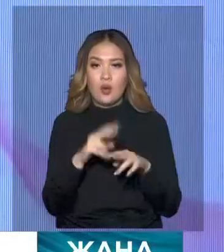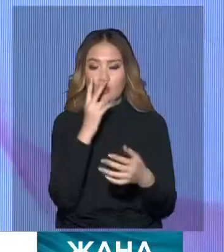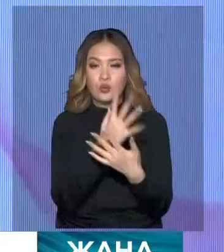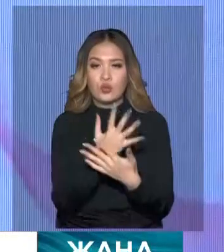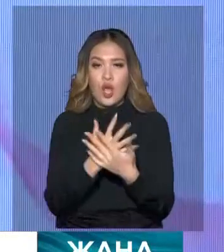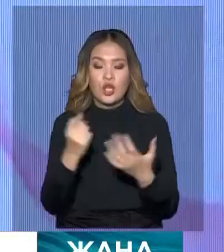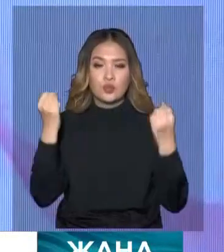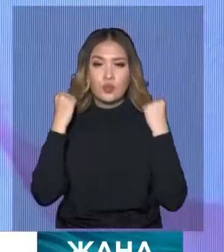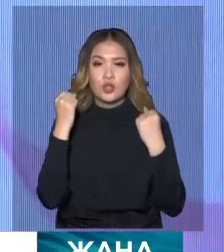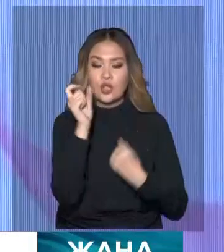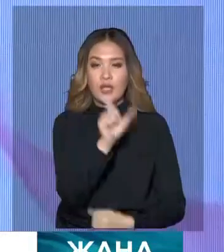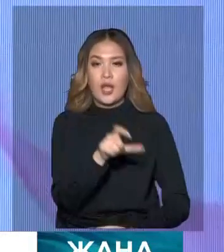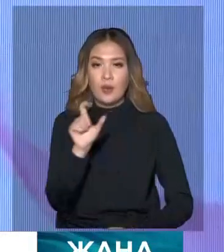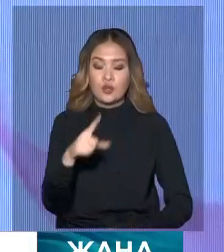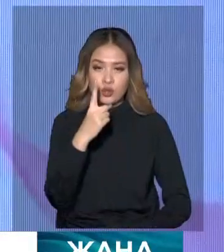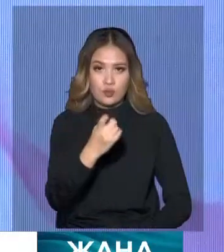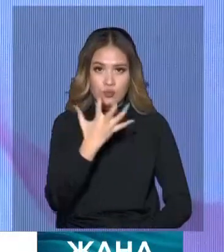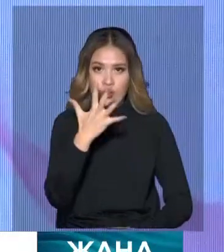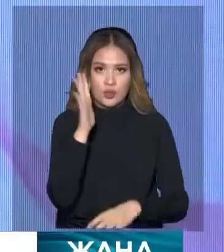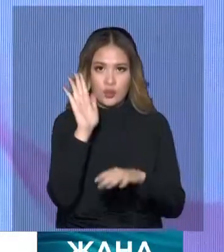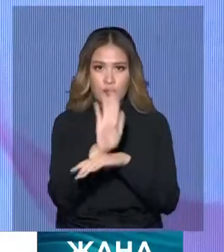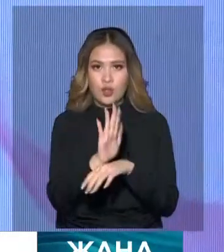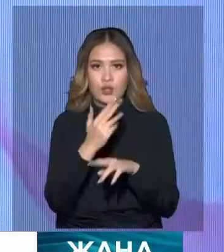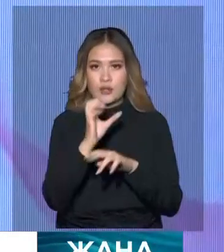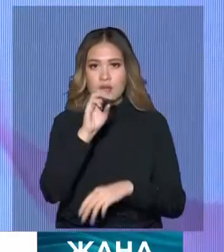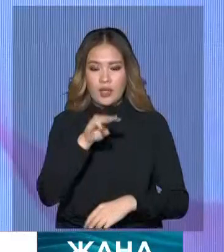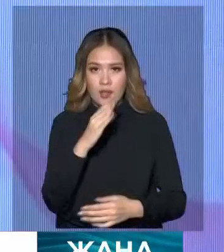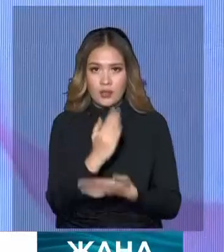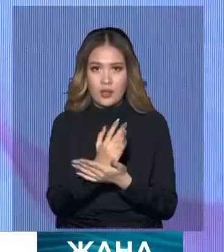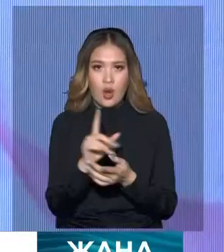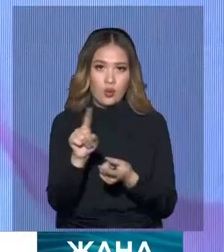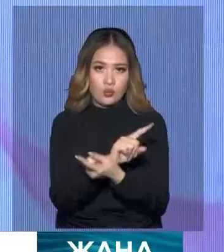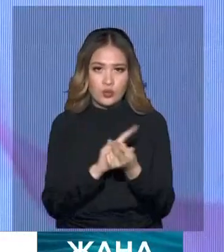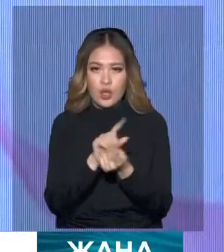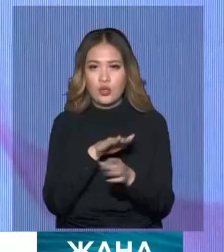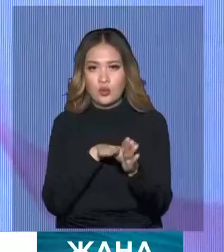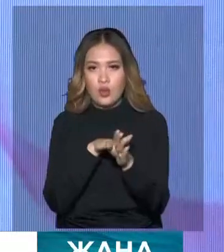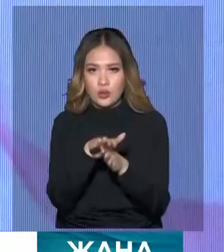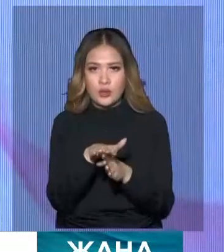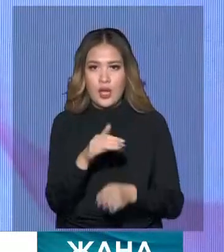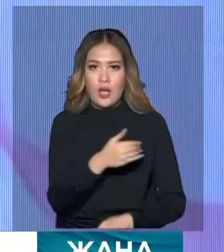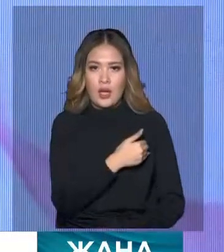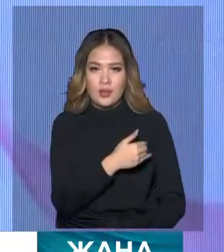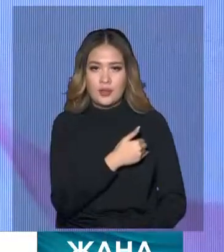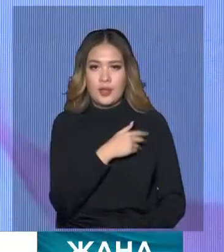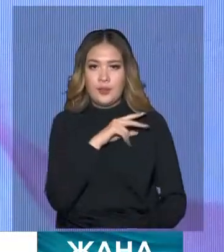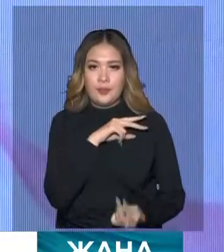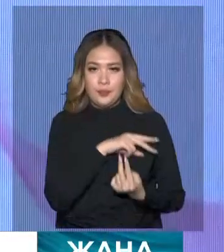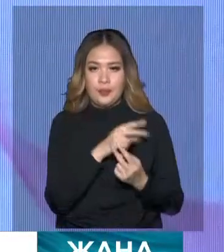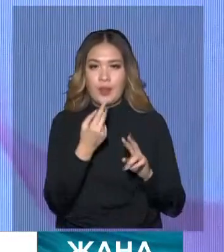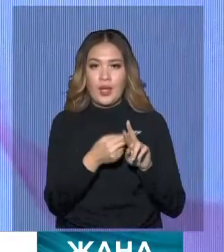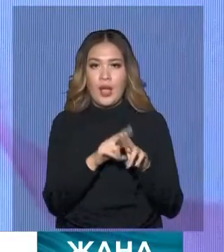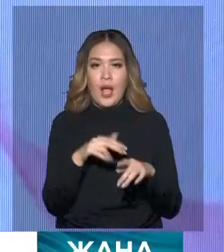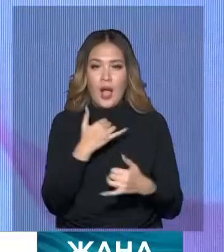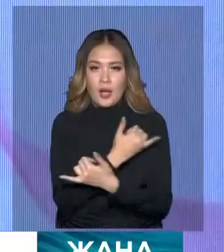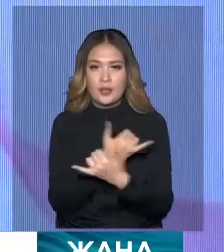жүрген спортшыларымызға мына 105-ші бұйрық дейді. 105-ші бұйрыққа өзгерістер мен толықтырулар енбей келе жатқан. Біз мына